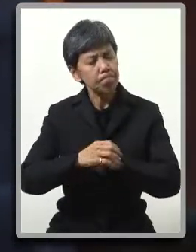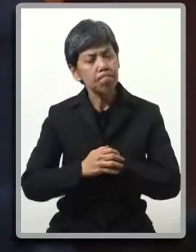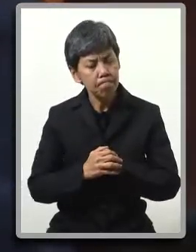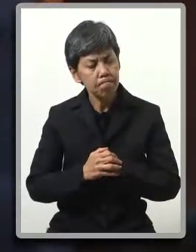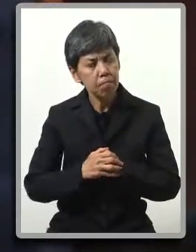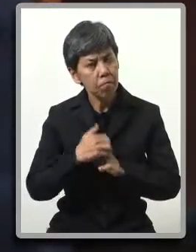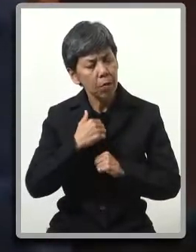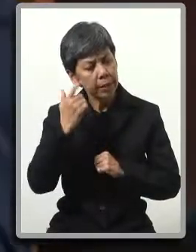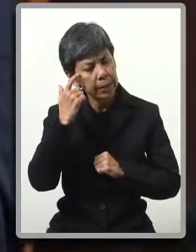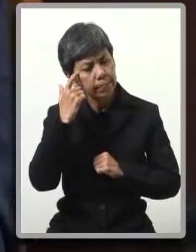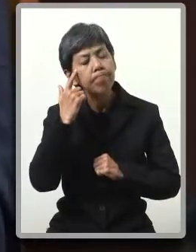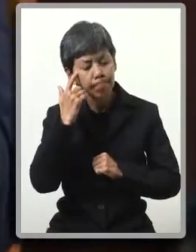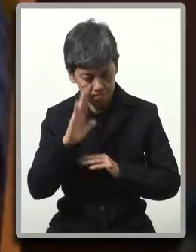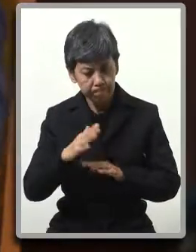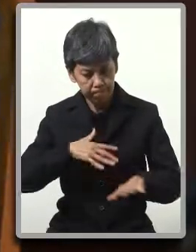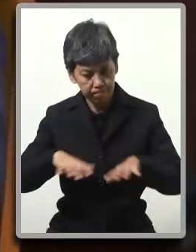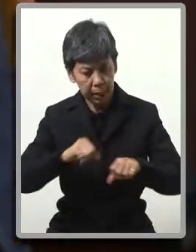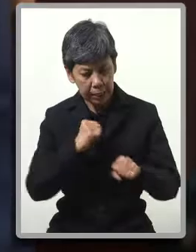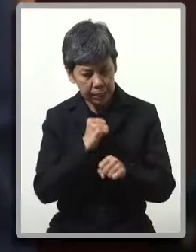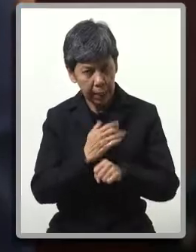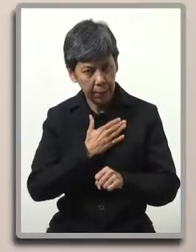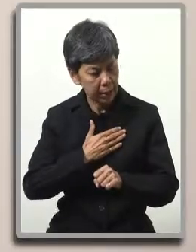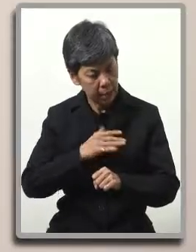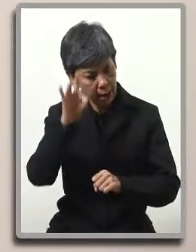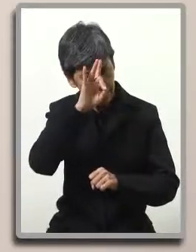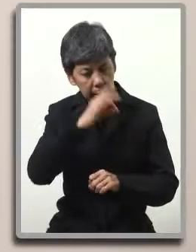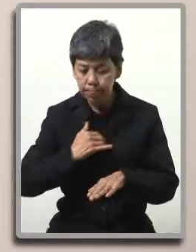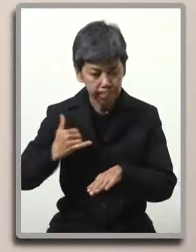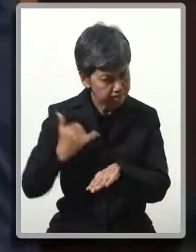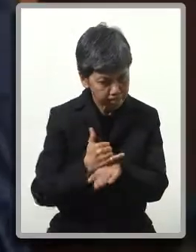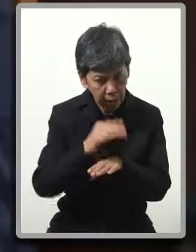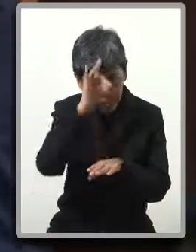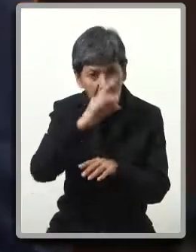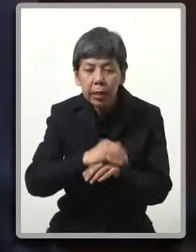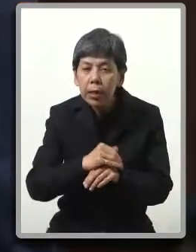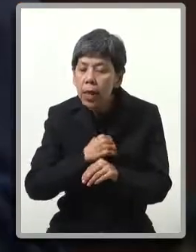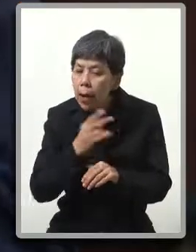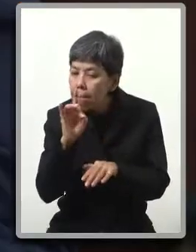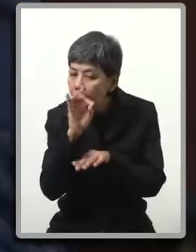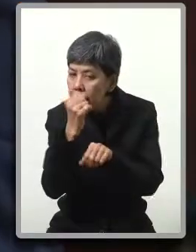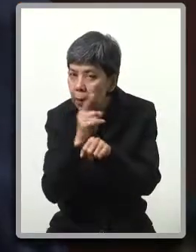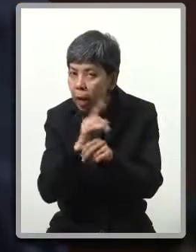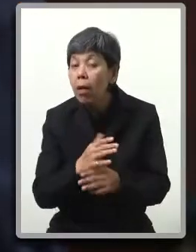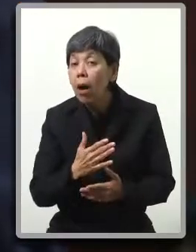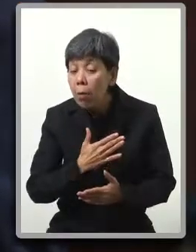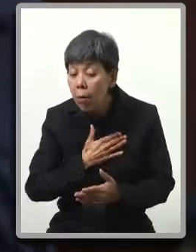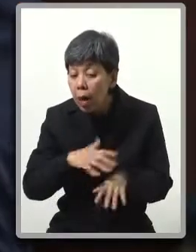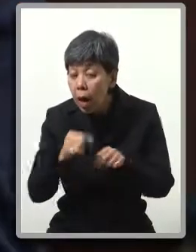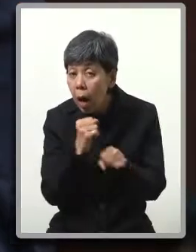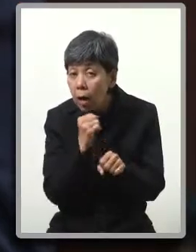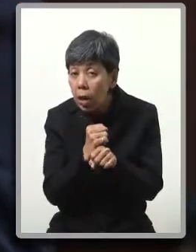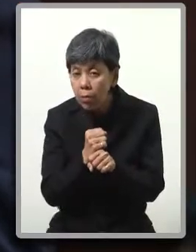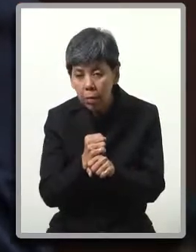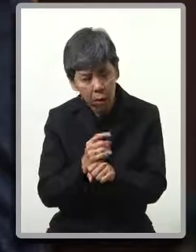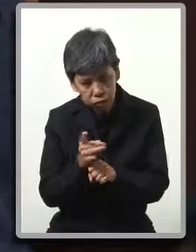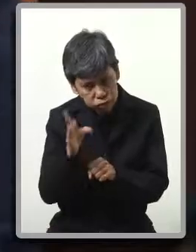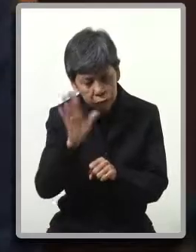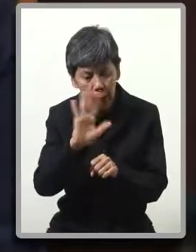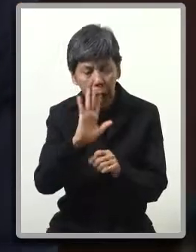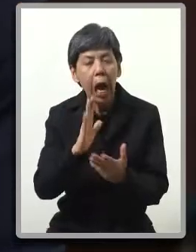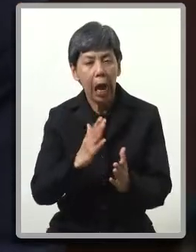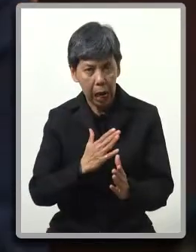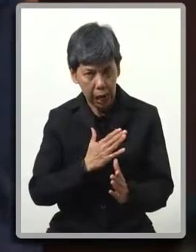ผอ.ปั๊บผมบอกว่าผมจะจัดการกับสาย8 ไปขึ้นสาย8เลยมั้ยคร ับ ไปขึ้นมาแล้วครับผมจะจัดการกับสาย8แต่สิ่งที่ผมจัดการผมไม่